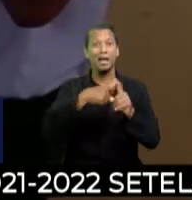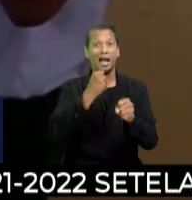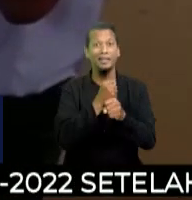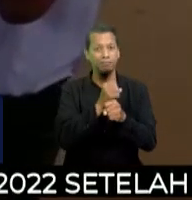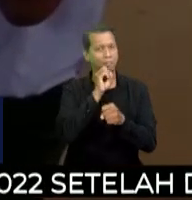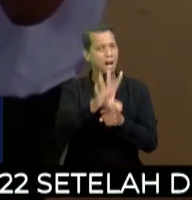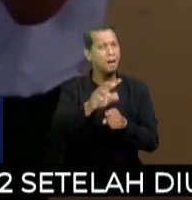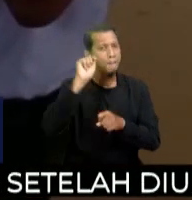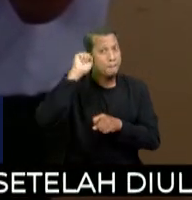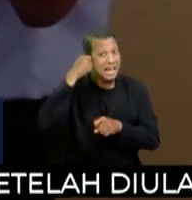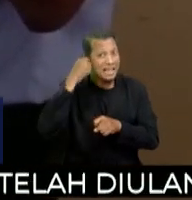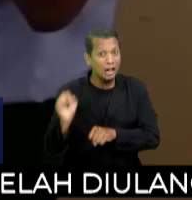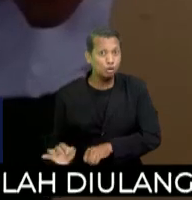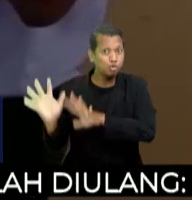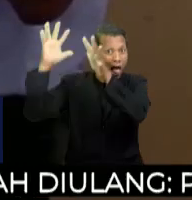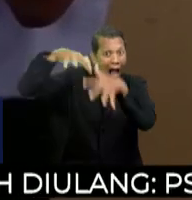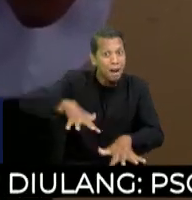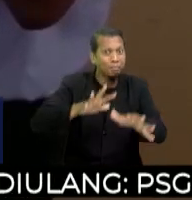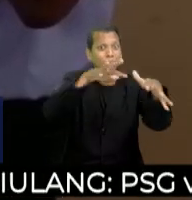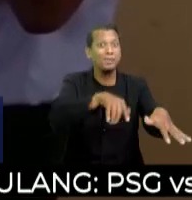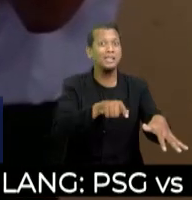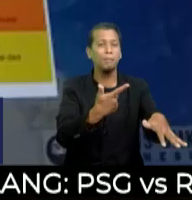Informasi terkini BMKG